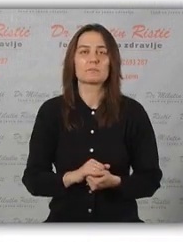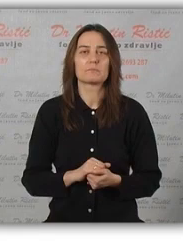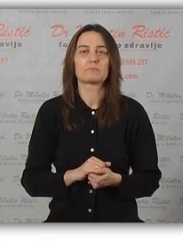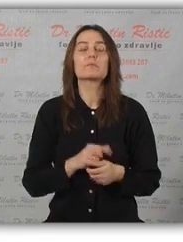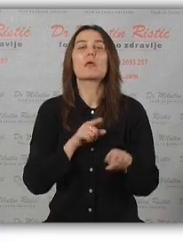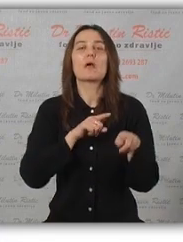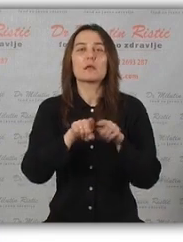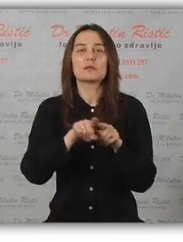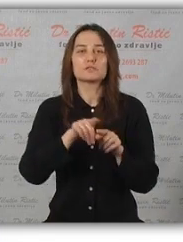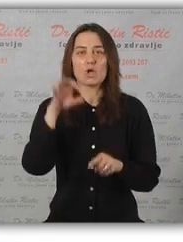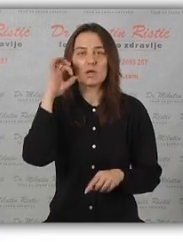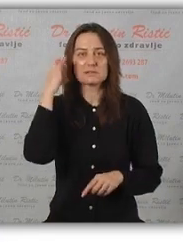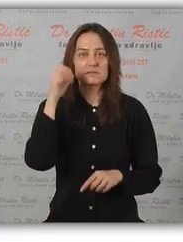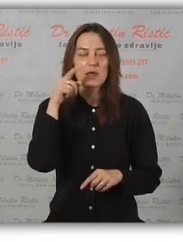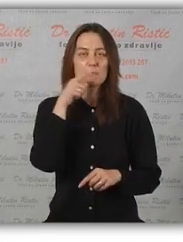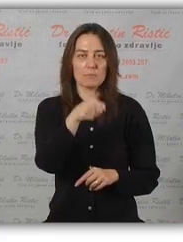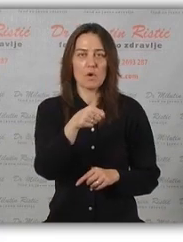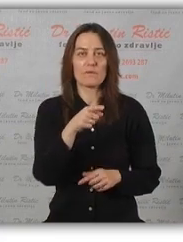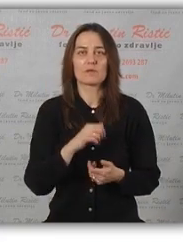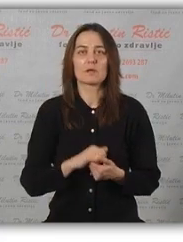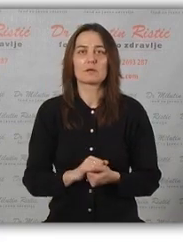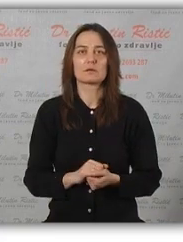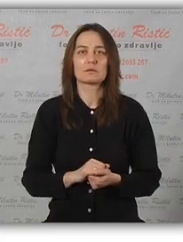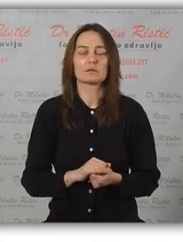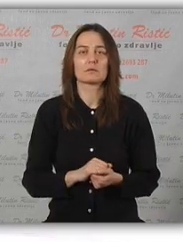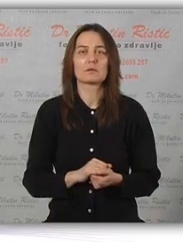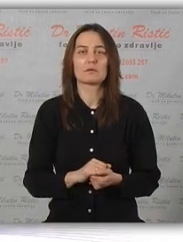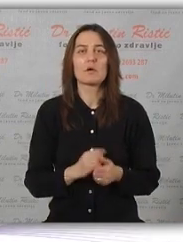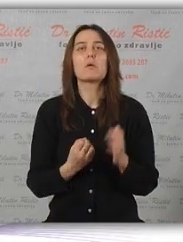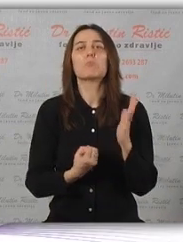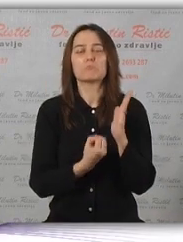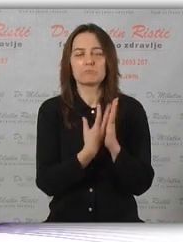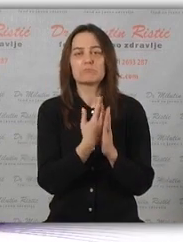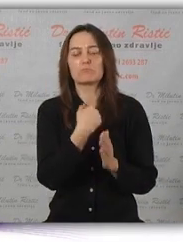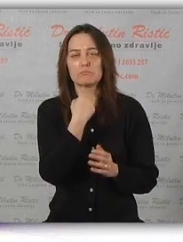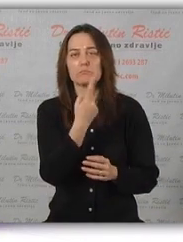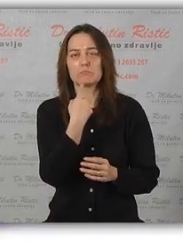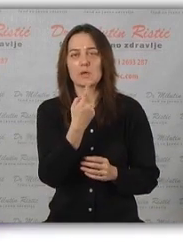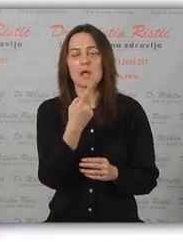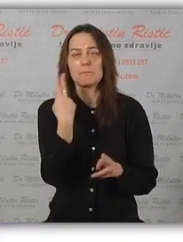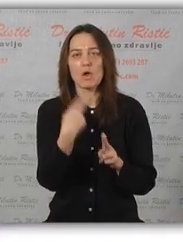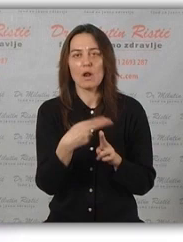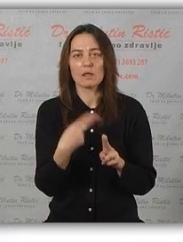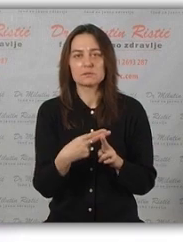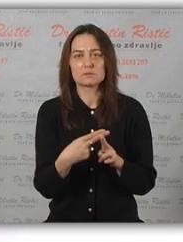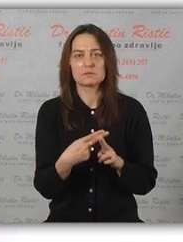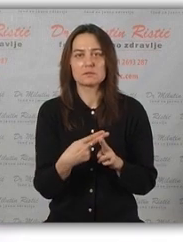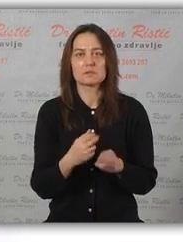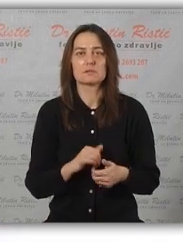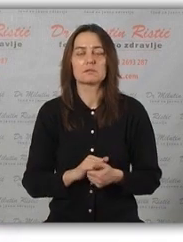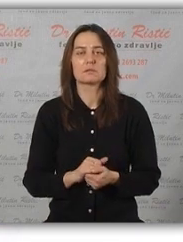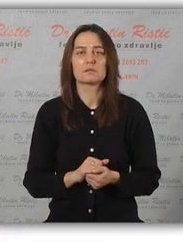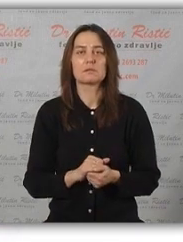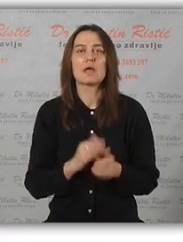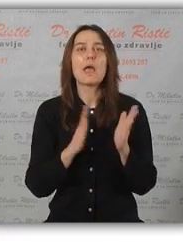povraćanja. Takođe, sem ovih nabrojanih